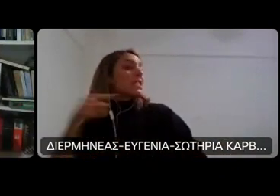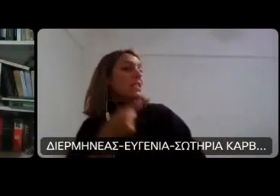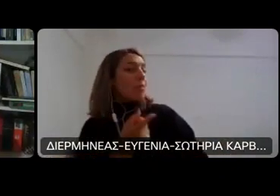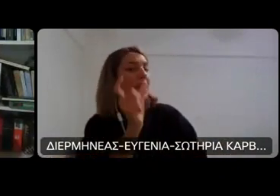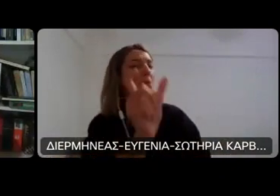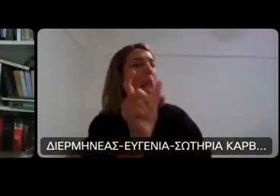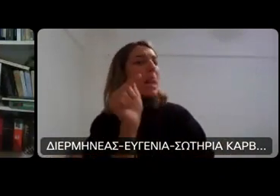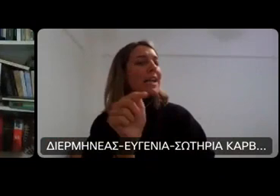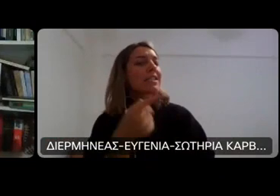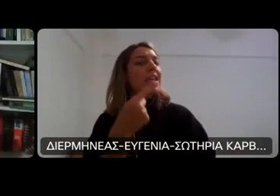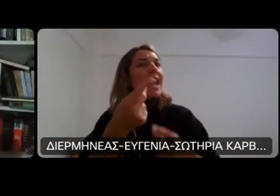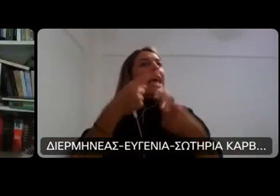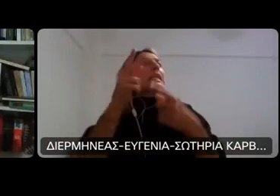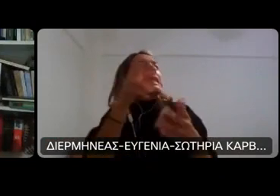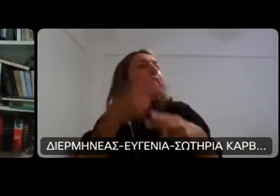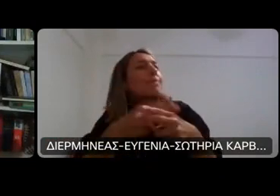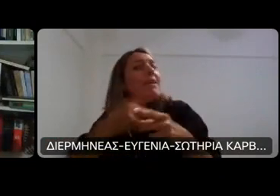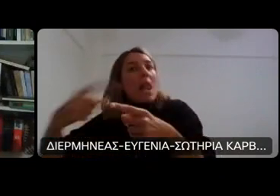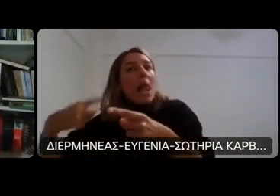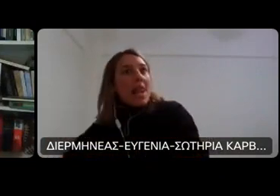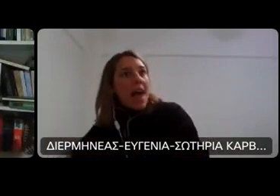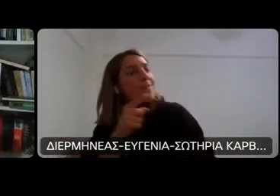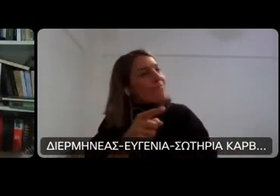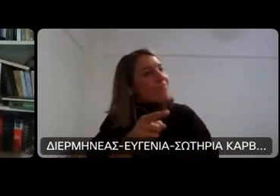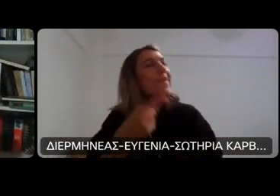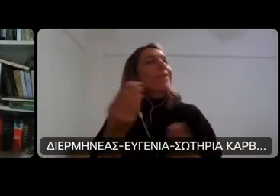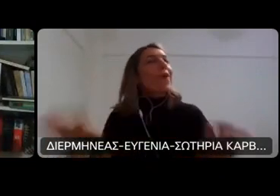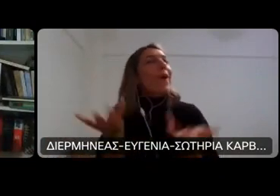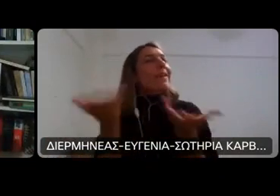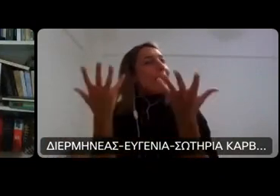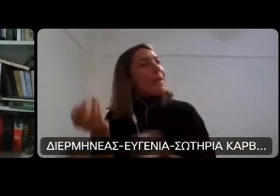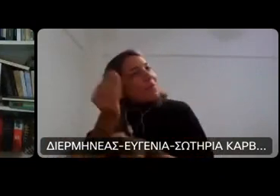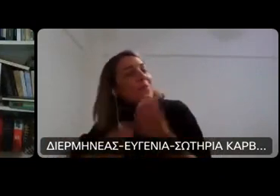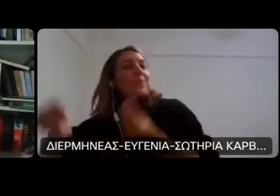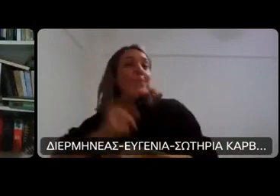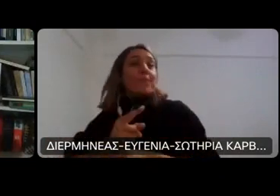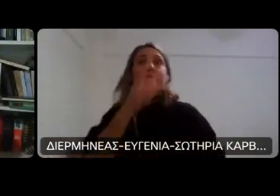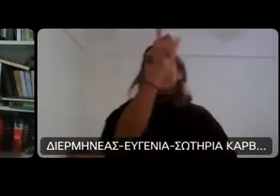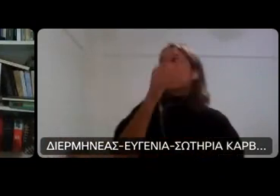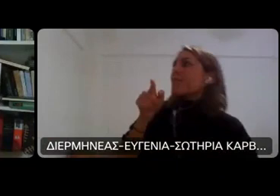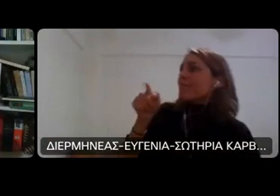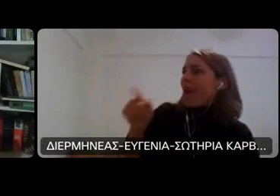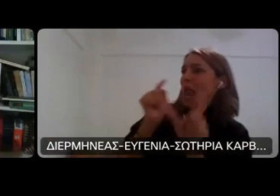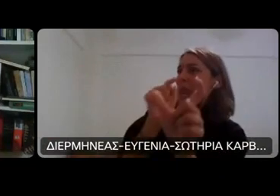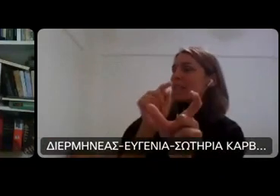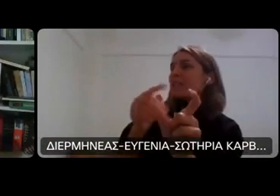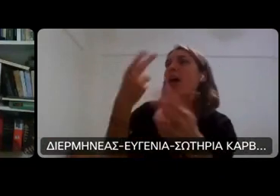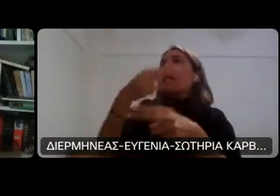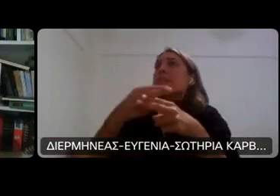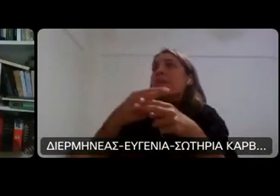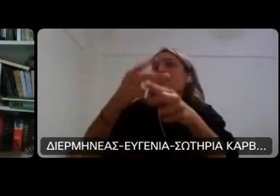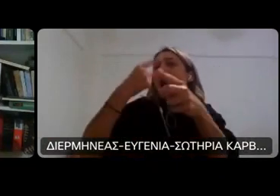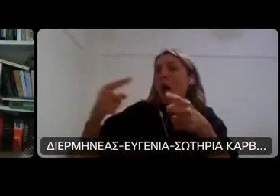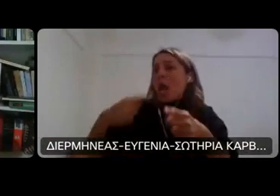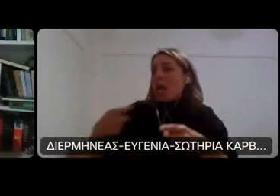παραπάνω. Το ζήτημα είναι, είπε η Αλίκη, αν μπορείς να κάνεις τις λέξεις να σημαίνουν τόσα πολλά διαφορετικά πράγματα. Το